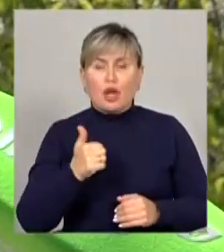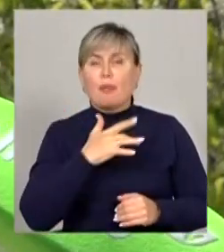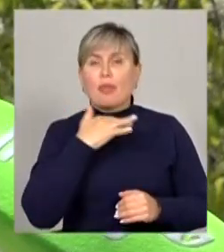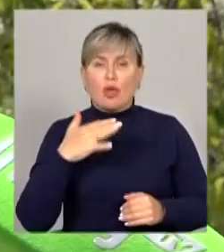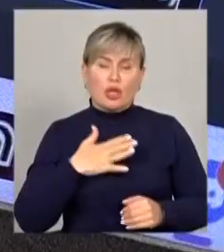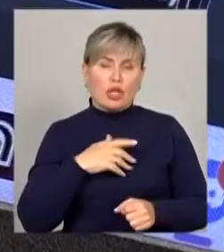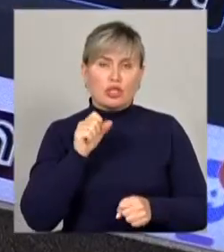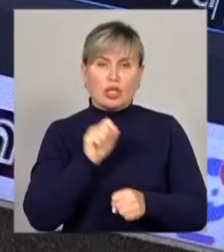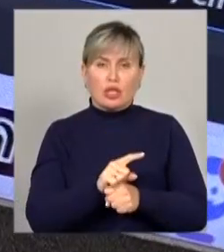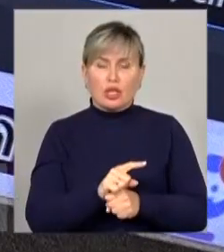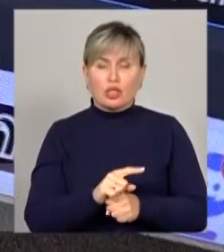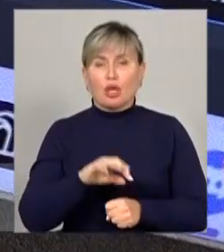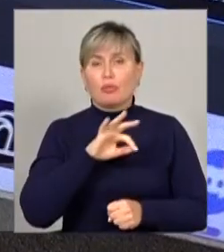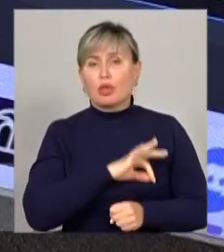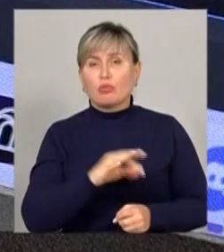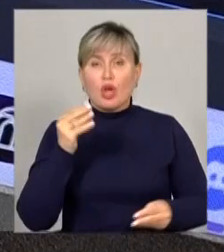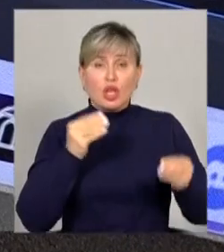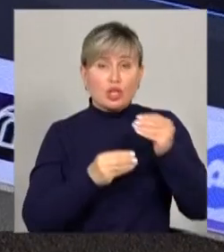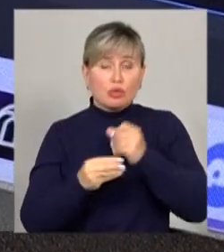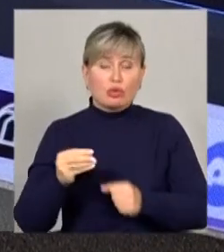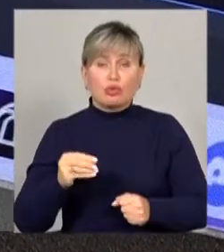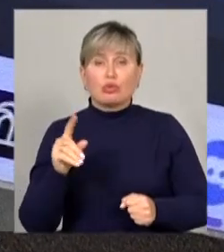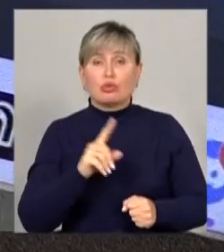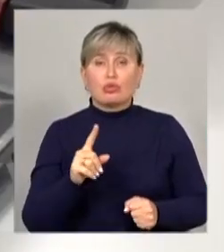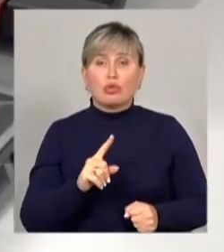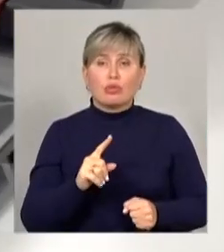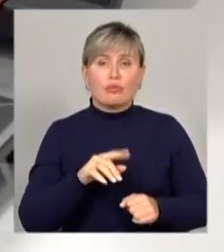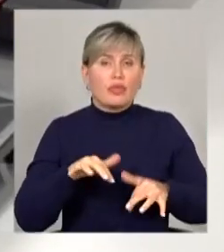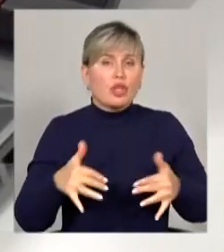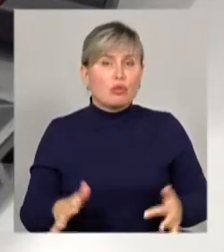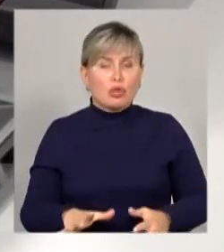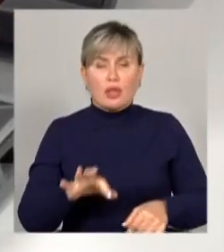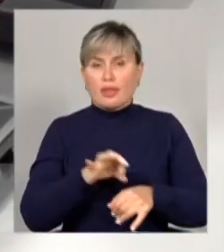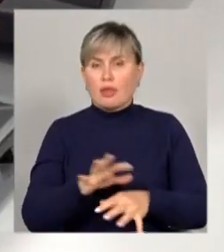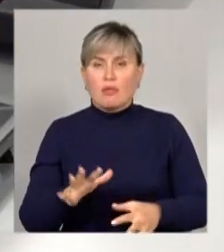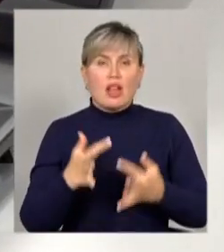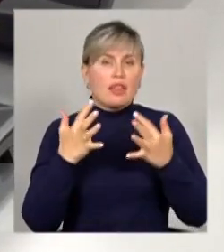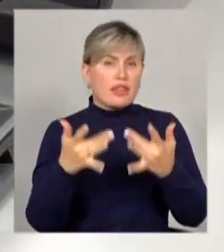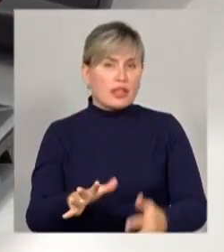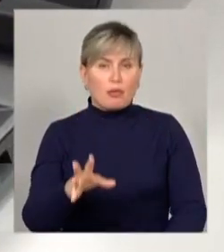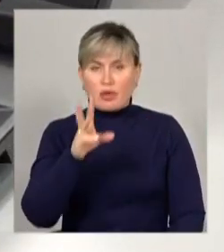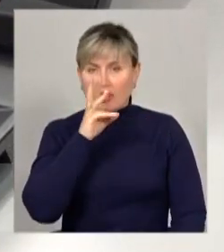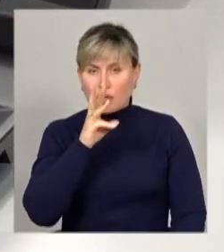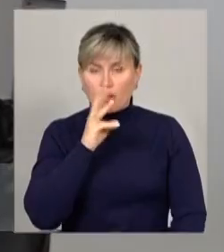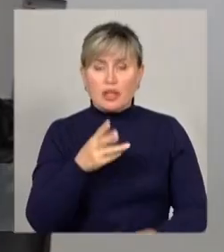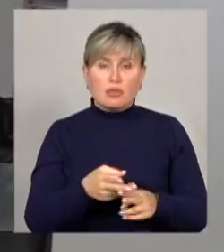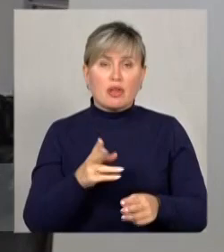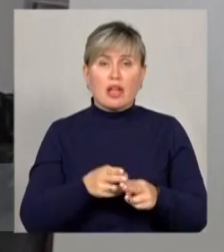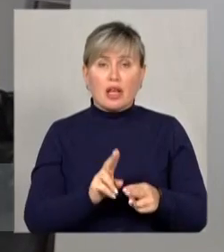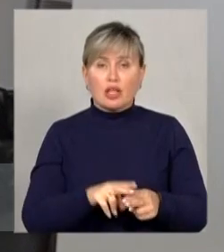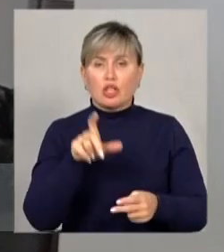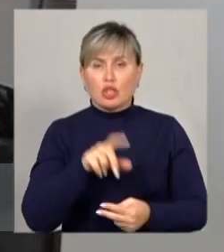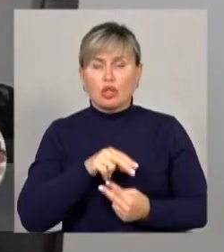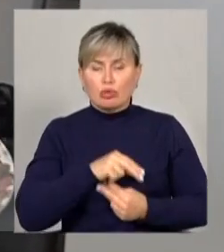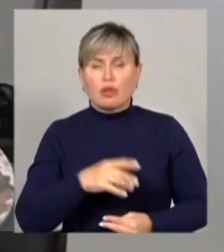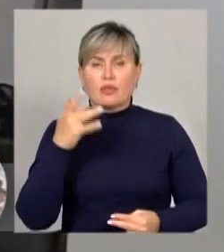наши задачи. Преимущество искусственного интеллекта в том, что он не устает, не болеет и не требует зарплату. Несмотря на это, человеческий труд